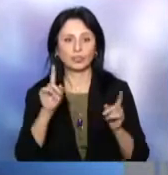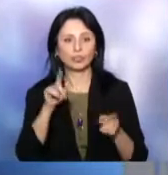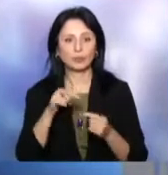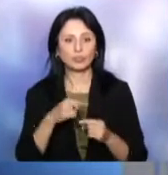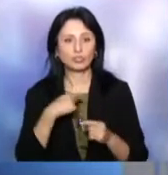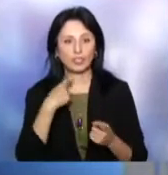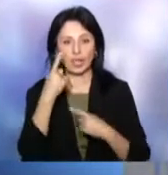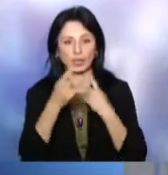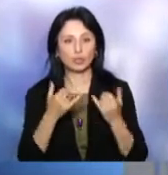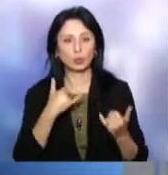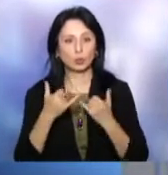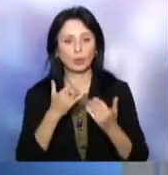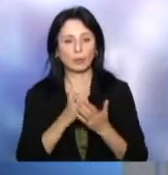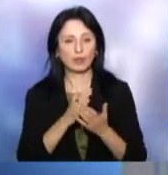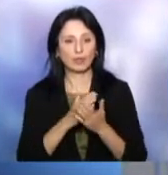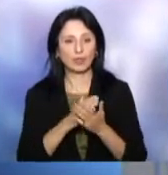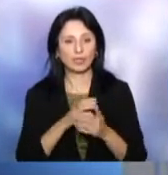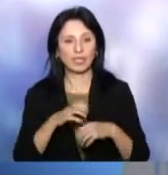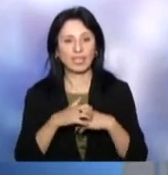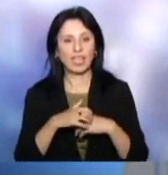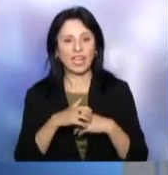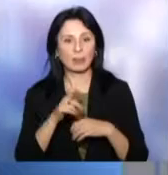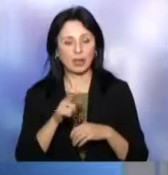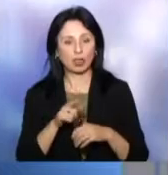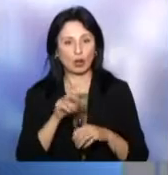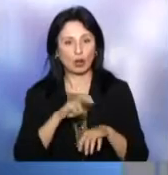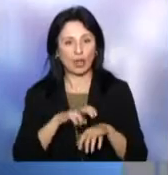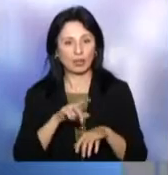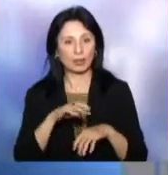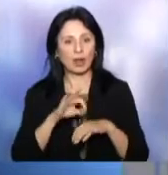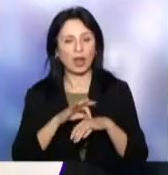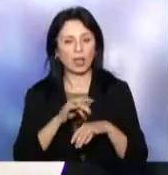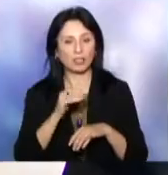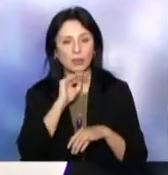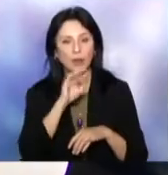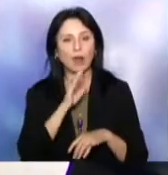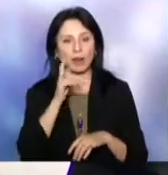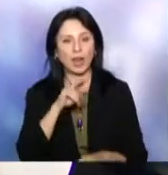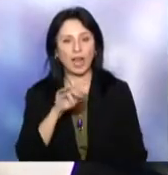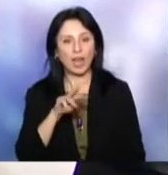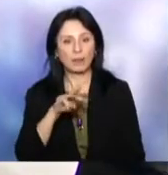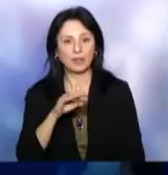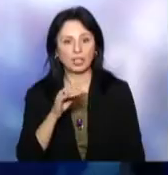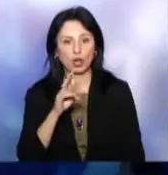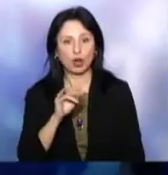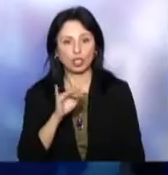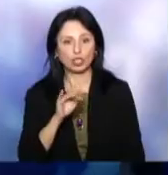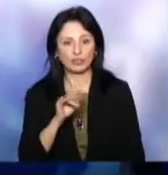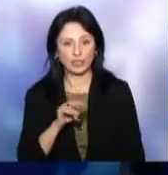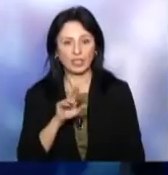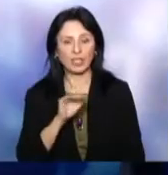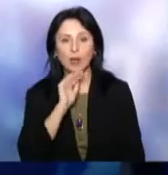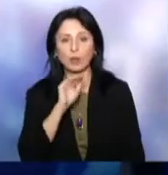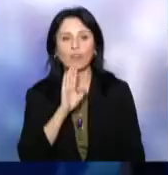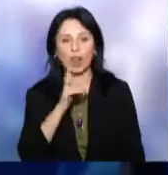ჩვენი გადაცემის სტუმრები არიან დერმატოვენეროლოგები, პროფესორი ქალბატონი ლალი მეკოკიშვილი და